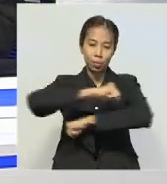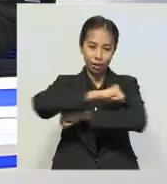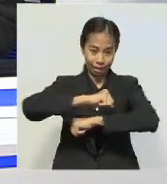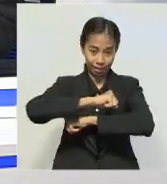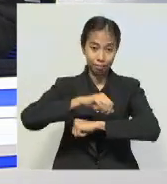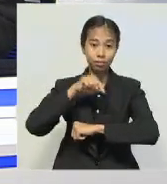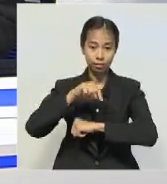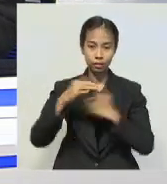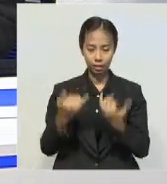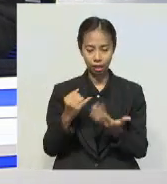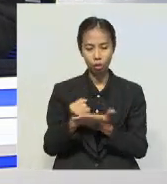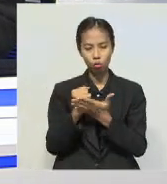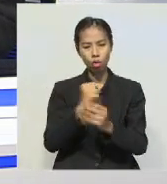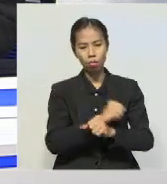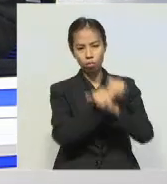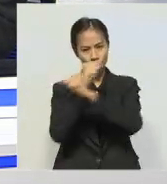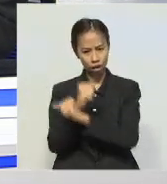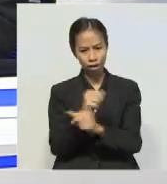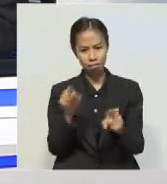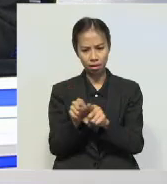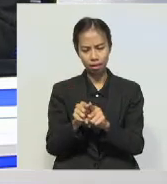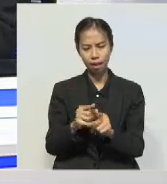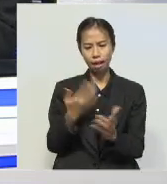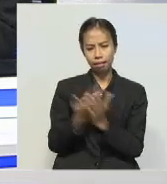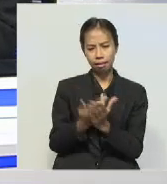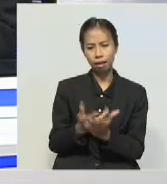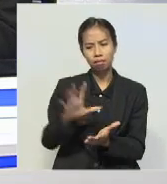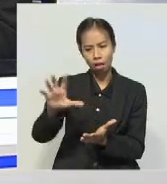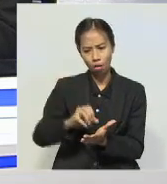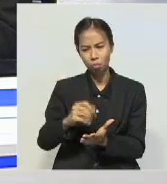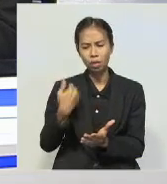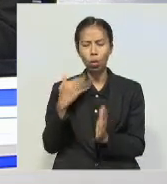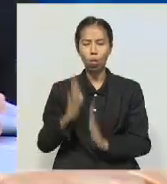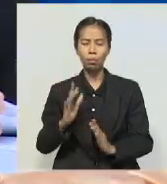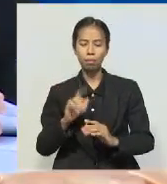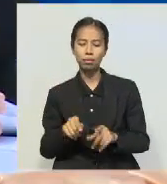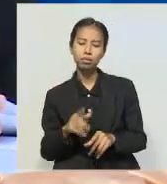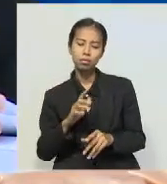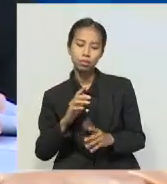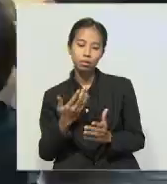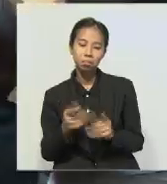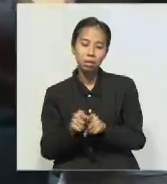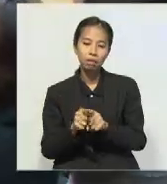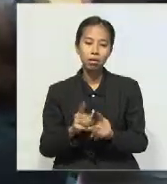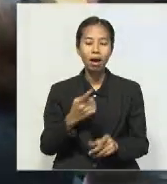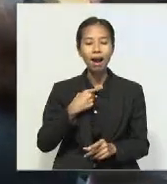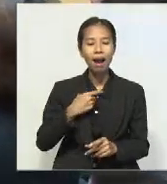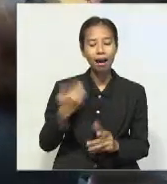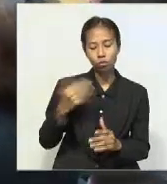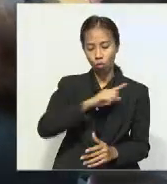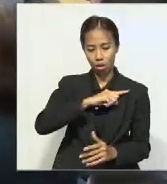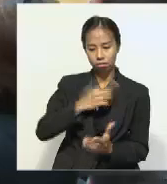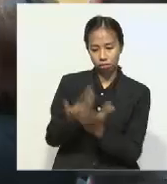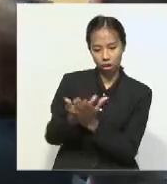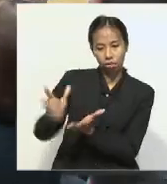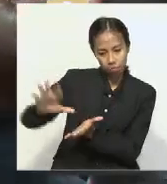ความเรียบร้อยและป้องกันบุคคลอื่นมาแอบอ้างเก็บค่าที่จอดรถด้วยนะคะเรื่องนี้นายเกรียงยศสุดลาภ